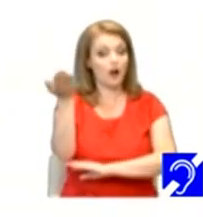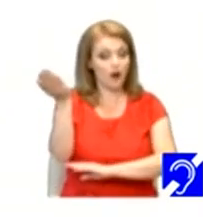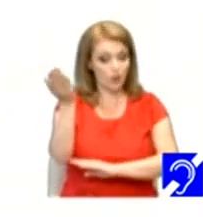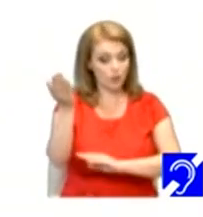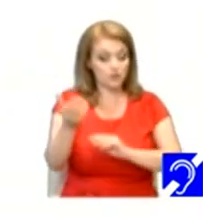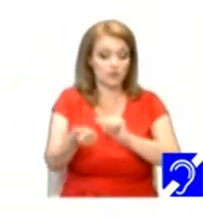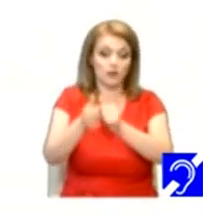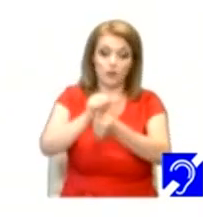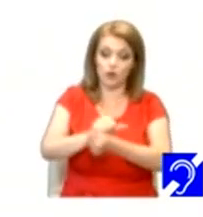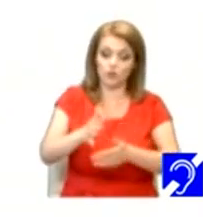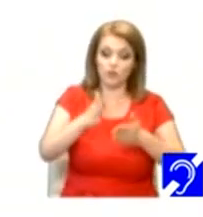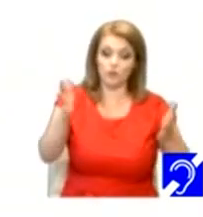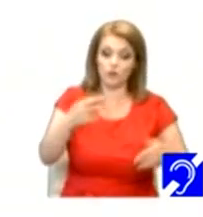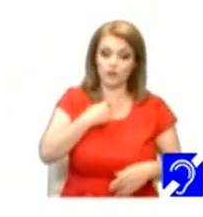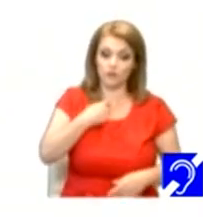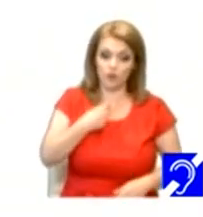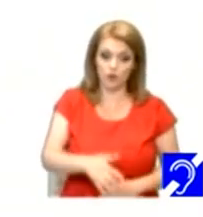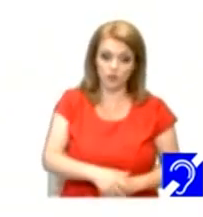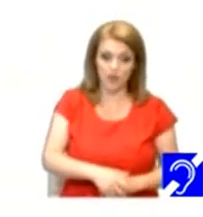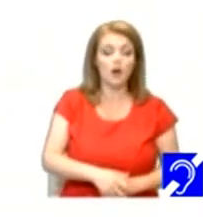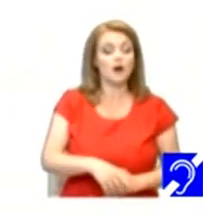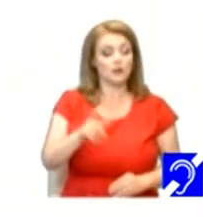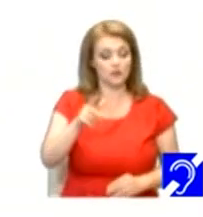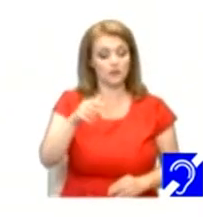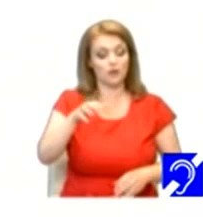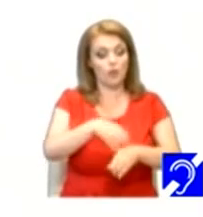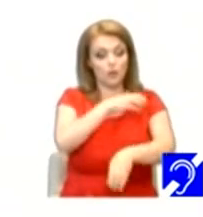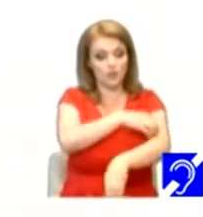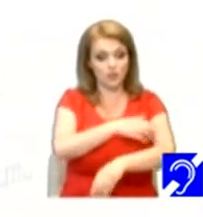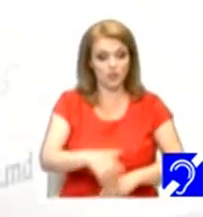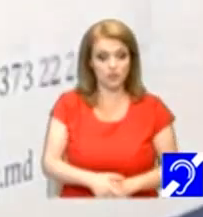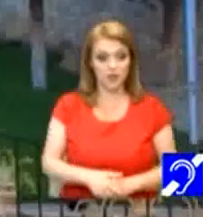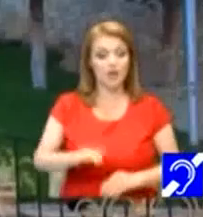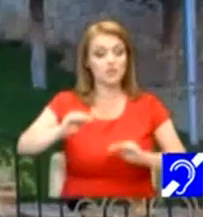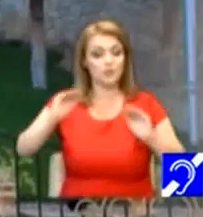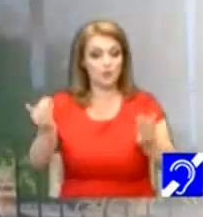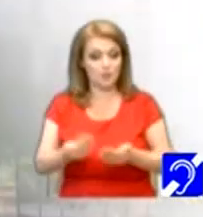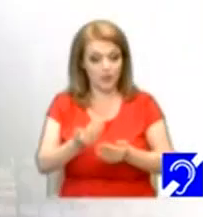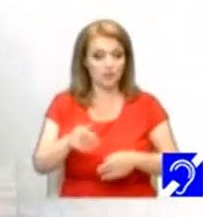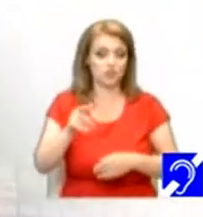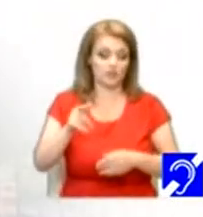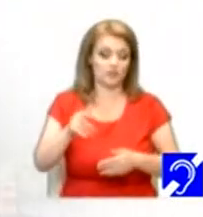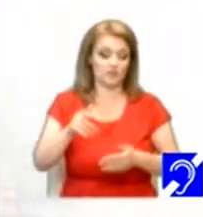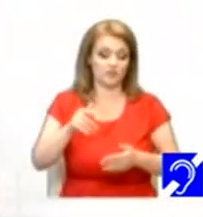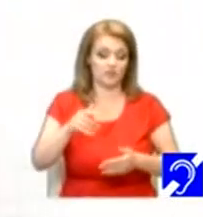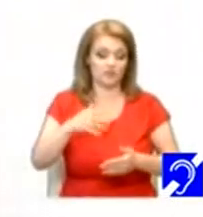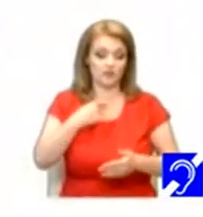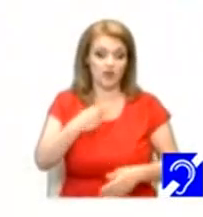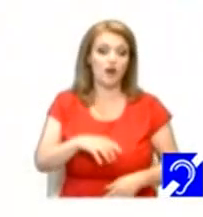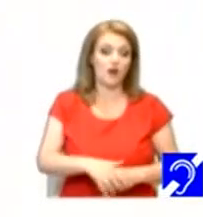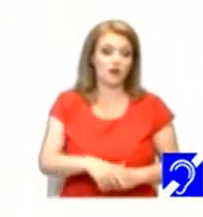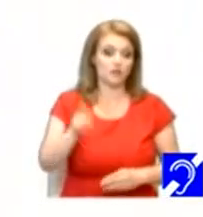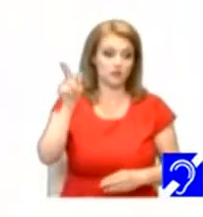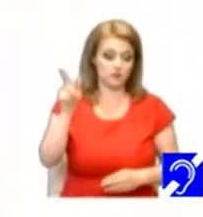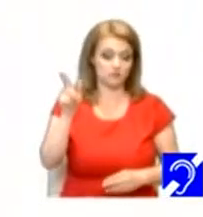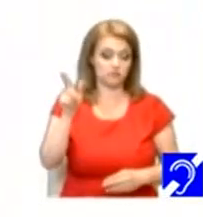80,75% în Găgăuzea și cele mai puține la Orhei, aproape 9%. La Orhei, unefugarul Ilan Șor s-a lăudat toată